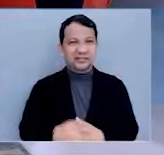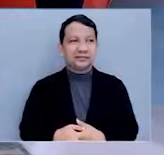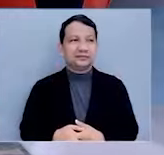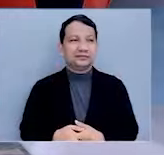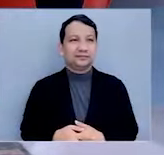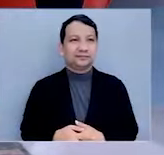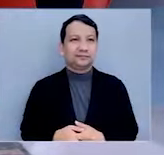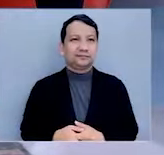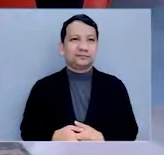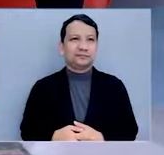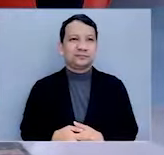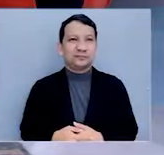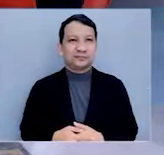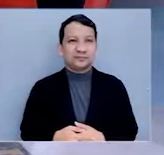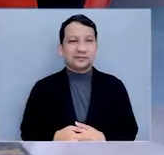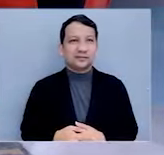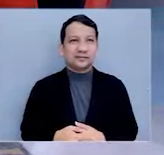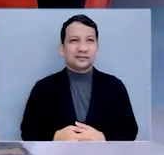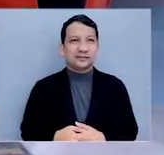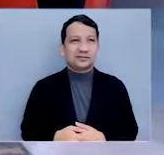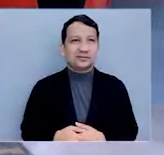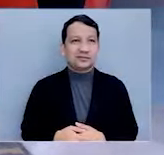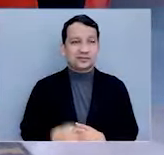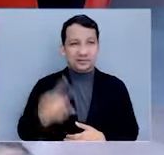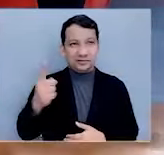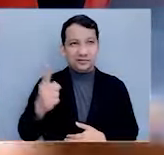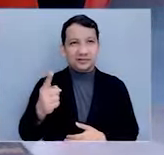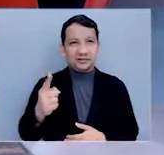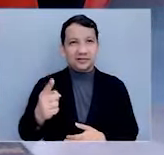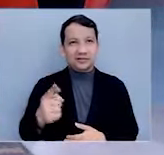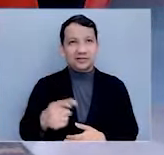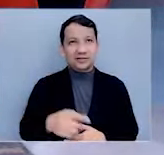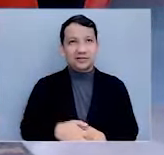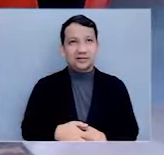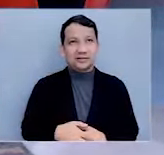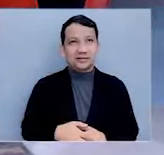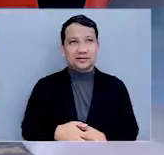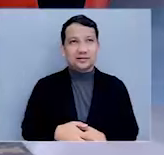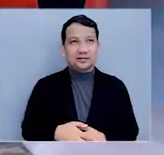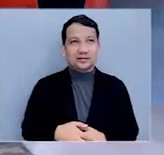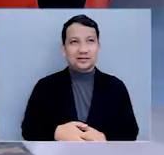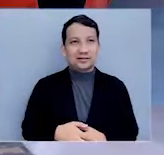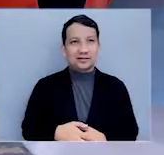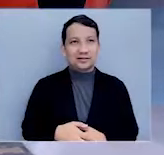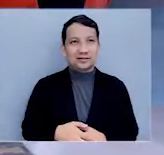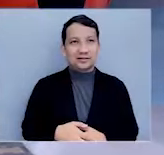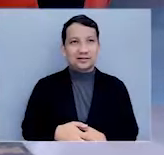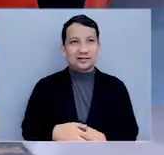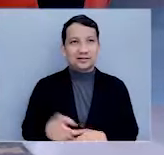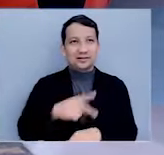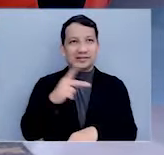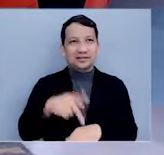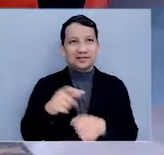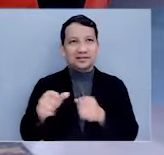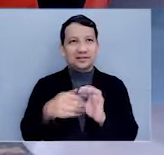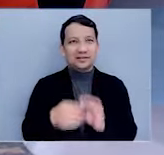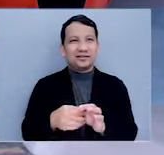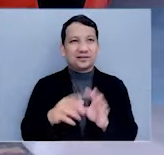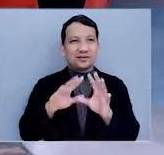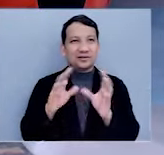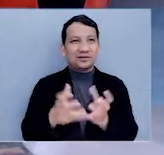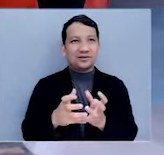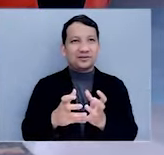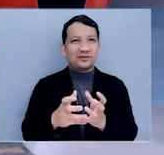Welcome na natin ang kinikilalang number one Pembroke Welsh Corgi sa bansa at ang Philippines' first world winner sa World